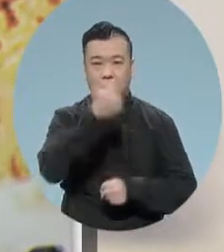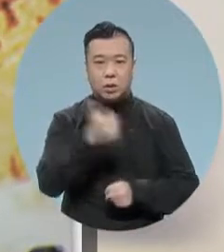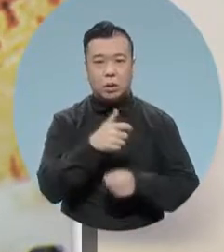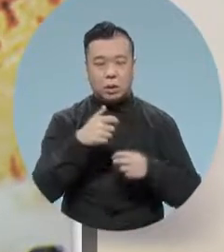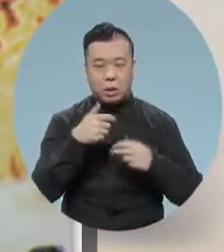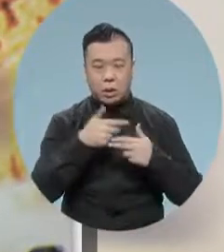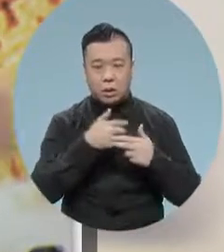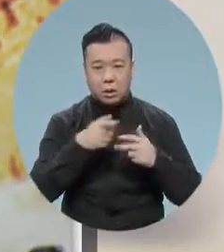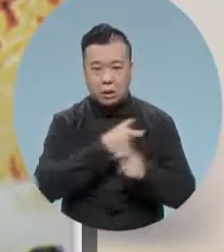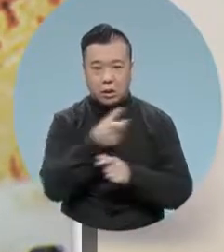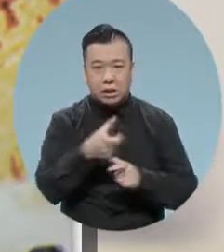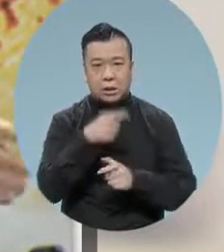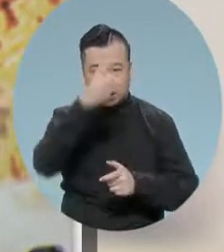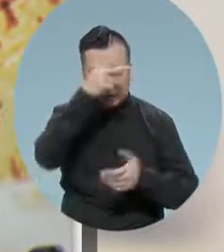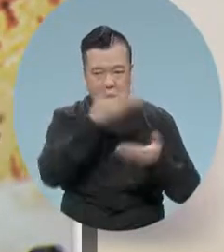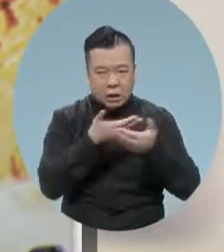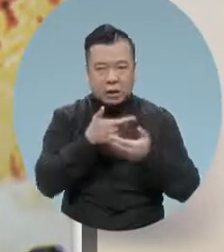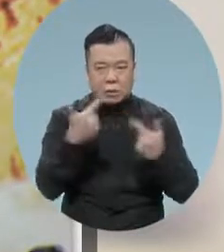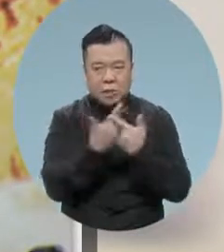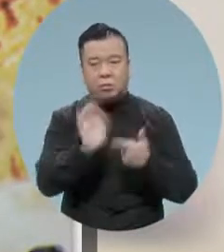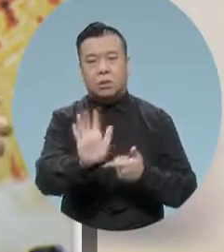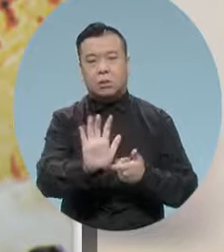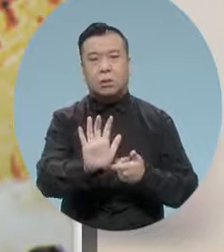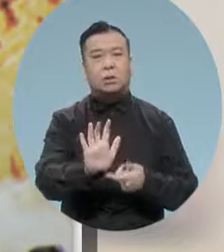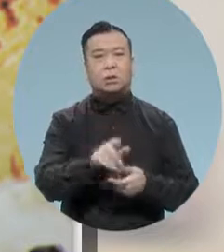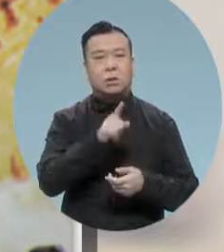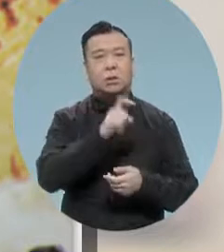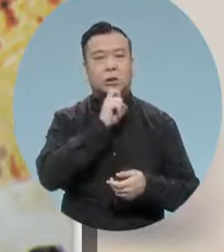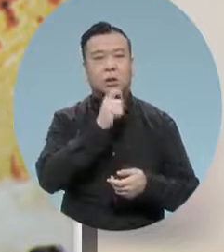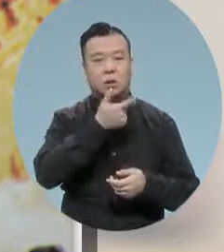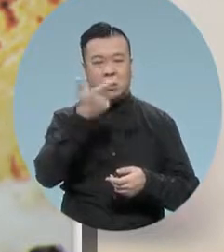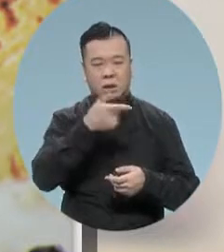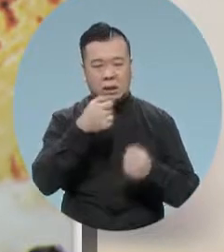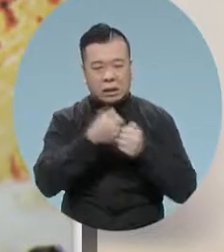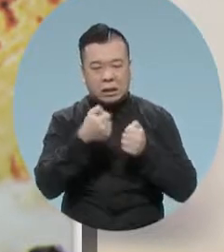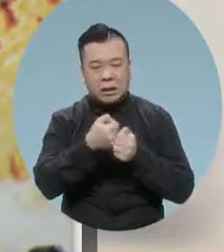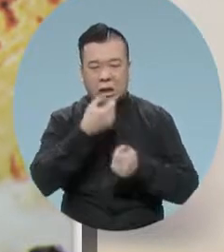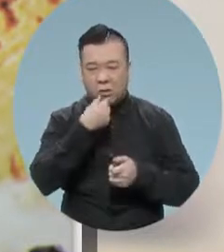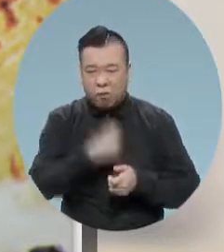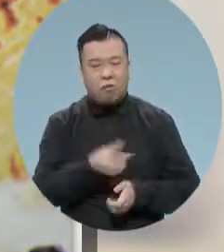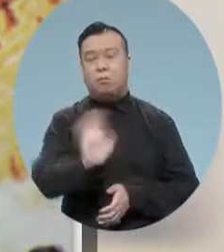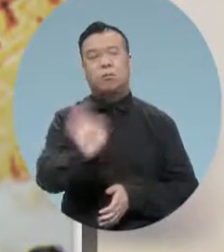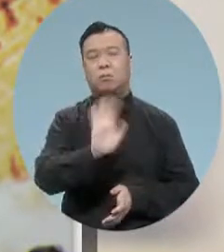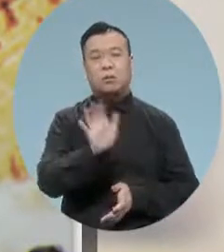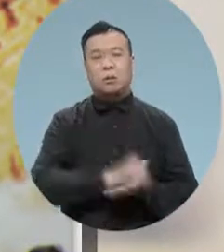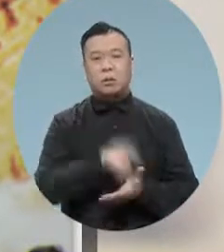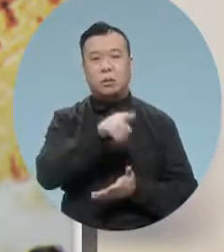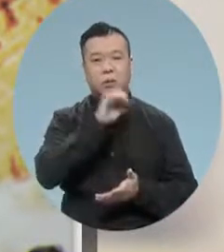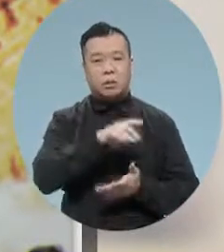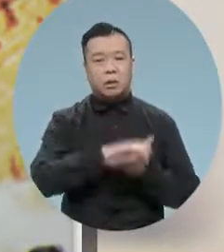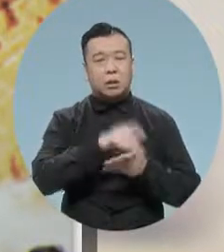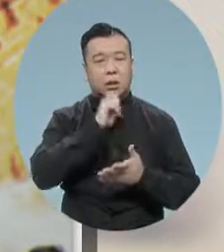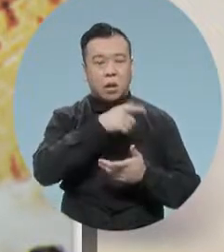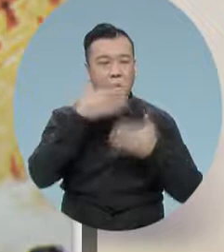設，不要搞那麼多政治鬥爭，不要搞那麼多這些無謂的爭論。於是這句白貓黑